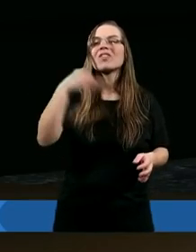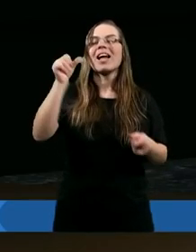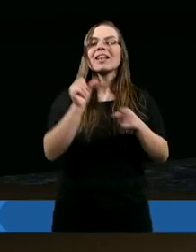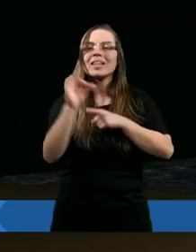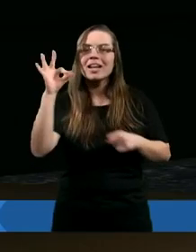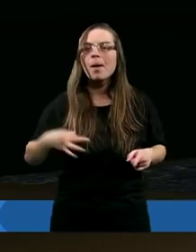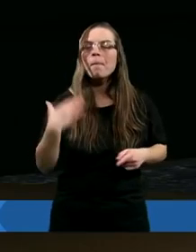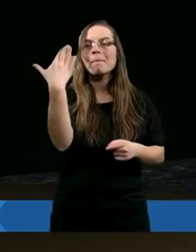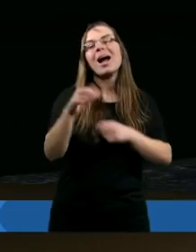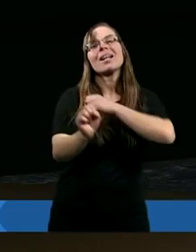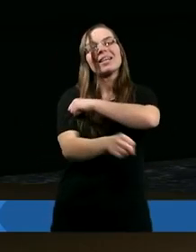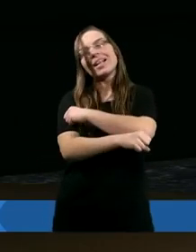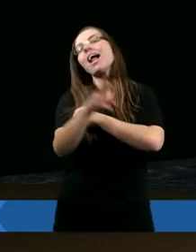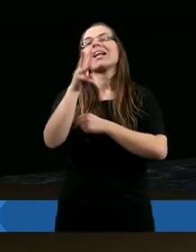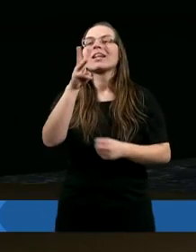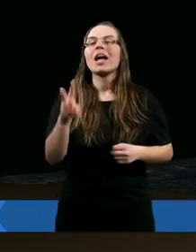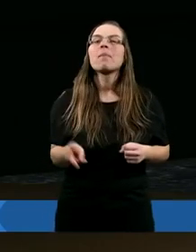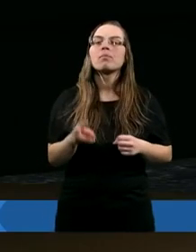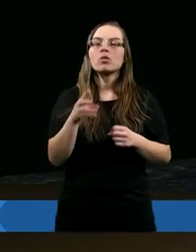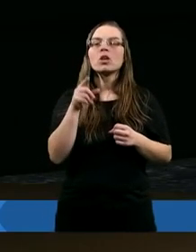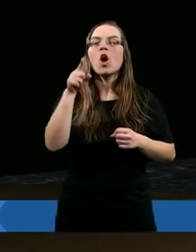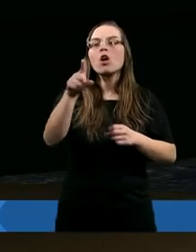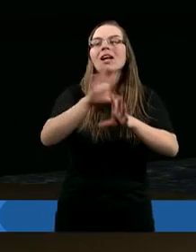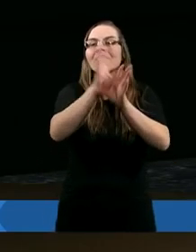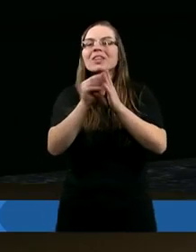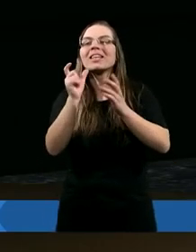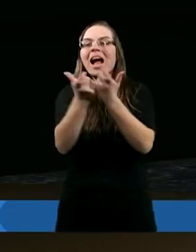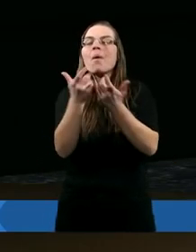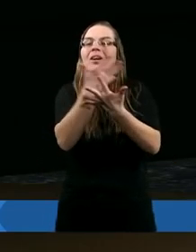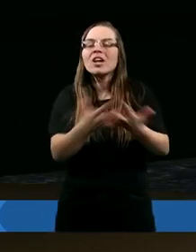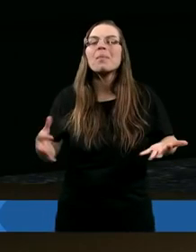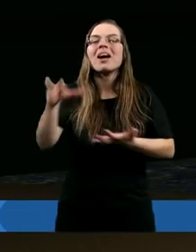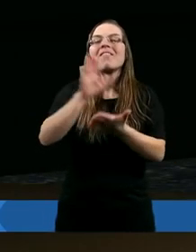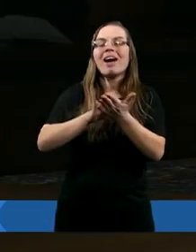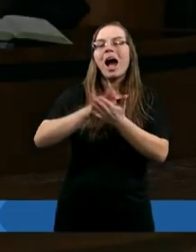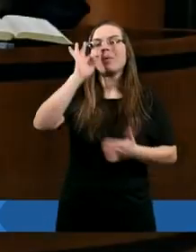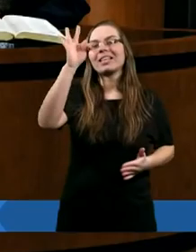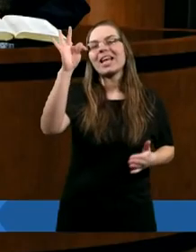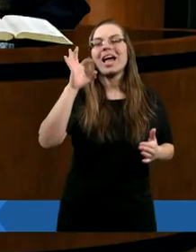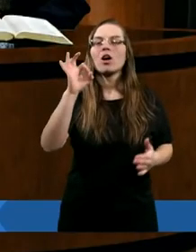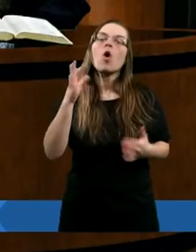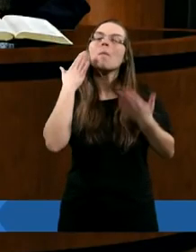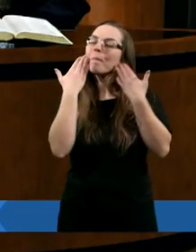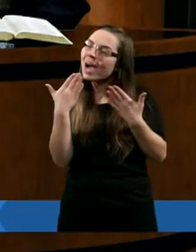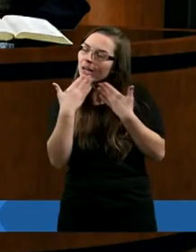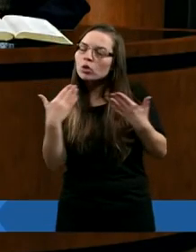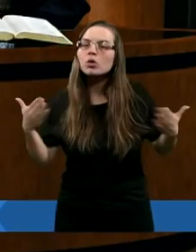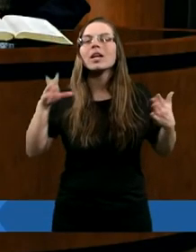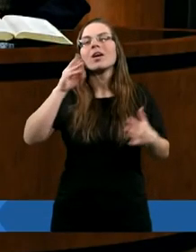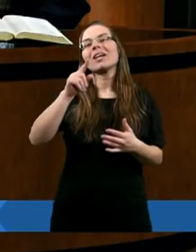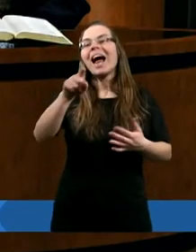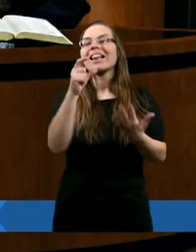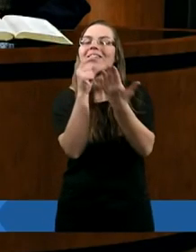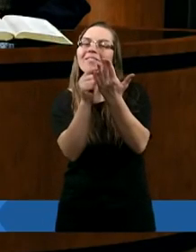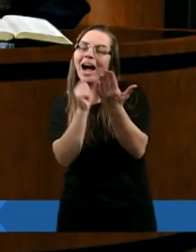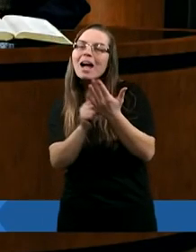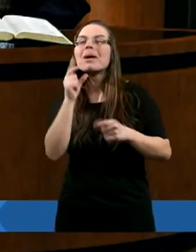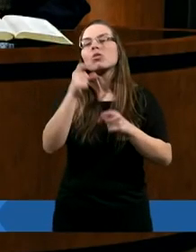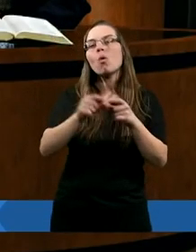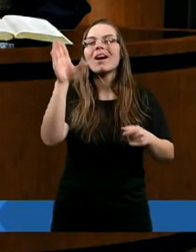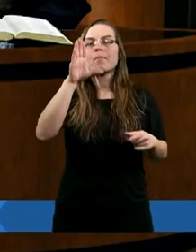święty jest Pan z ostępów. Pełna jest Wszystka Ziemia Chwały Jego. Bardzo dziękuję za ten fragment